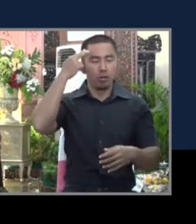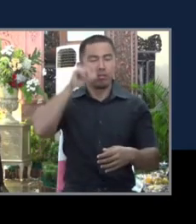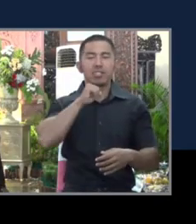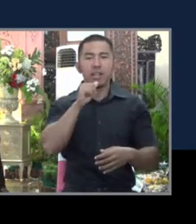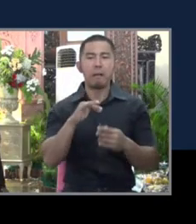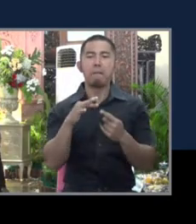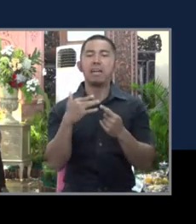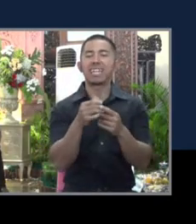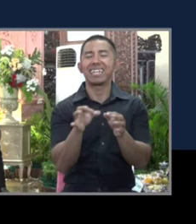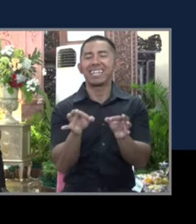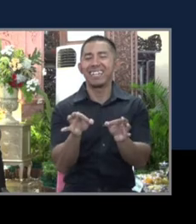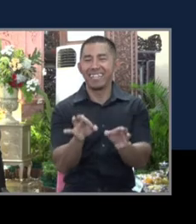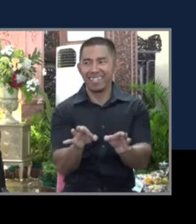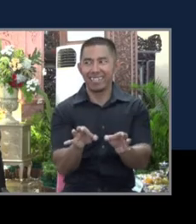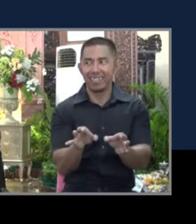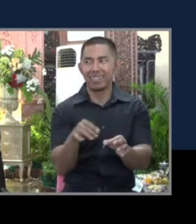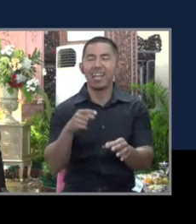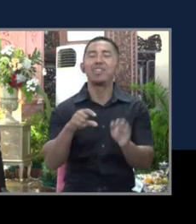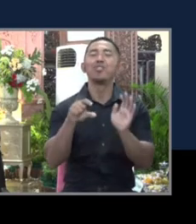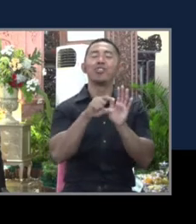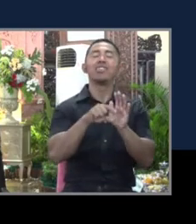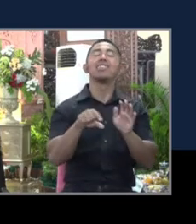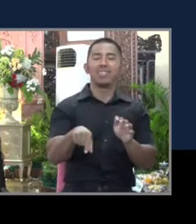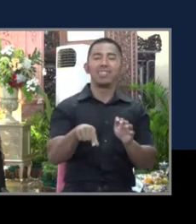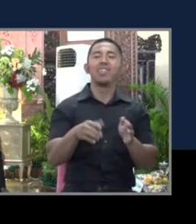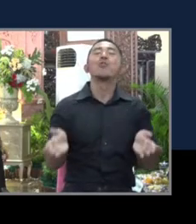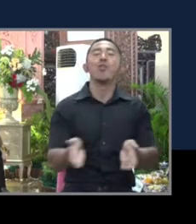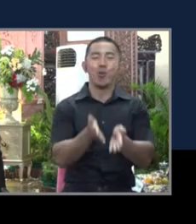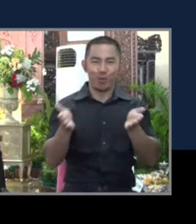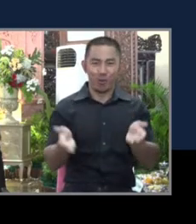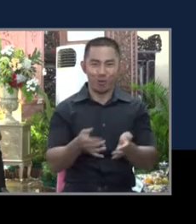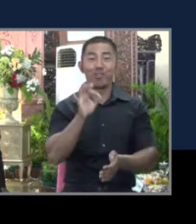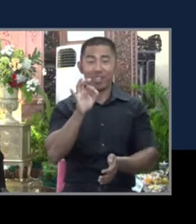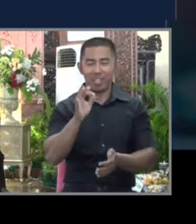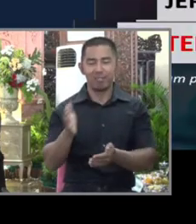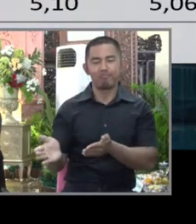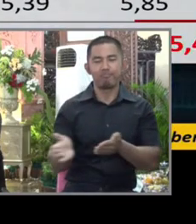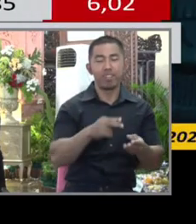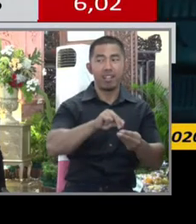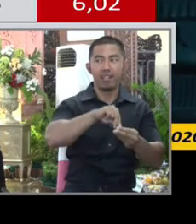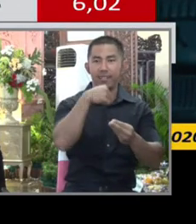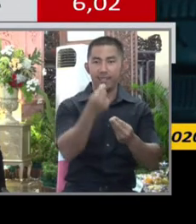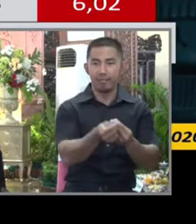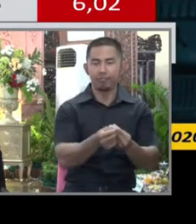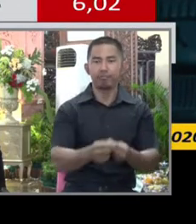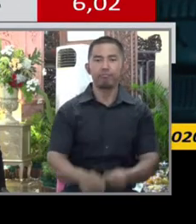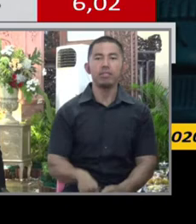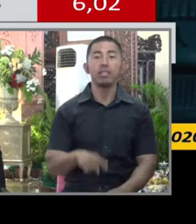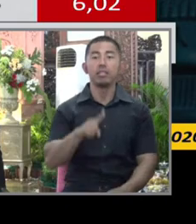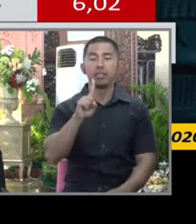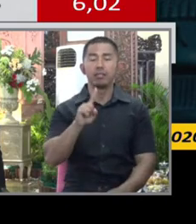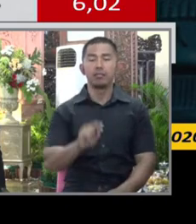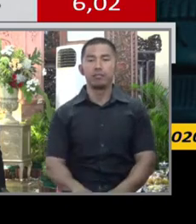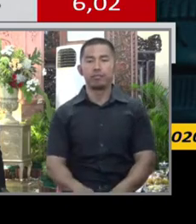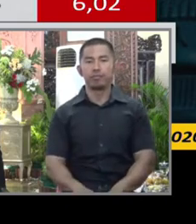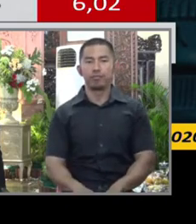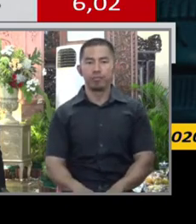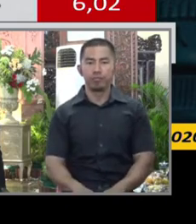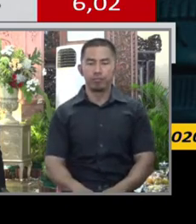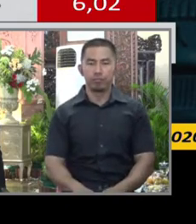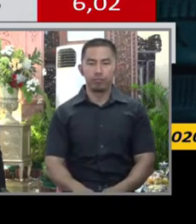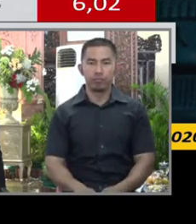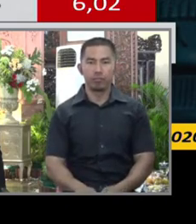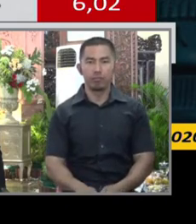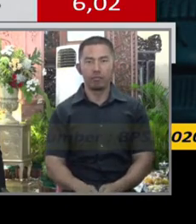nggih Pak Bupati nggih? Nah, ini yang coba kita dorong. Lanjut, ini satu OPD satu desa, jadi Pak Sekda nanti dicatat itu